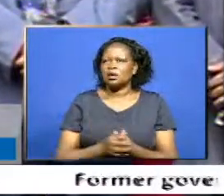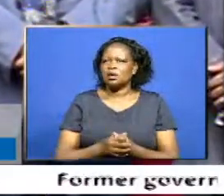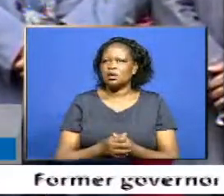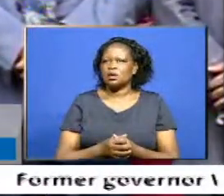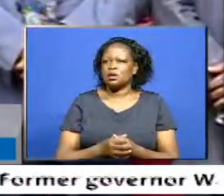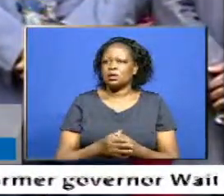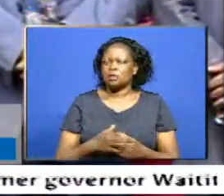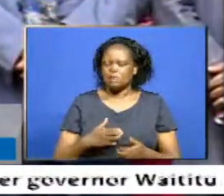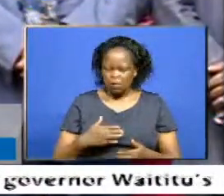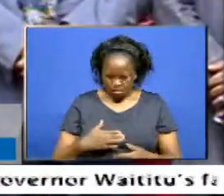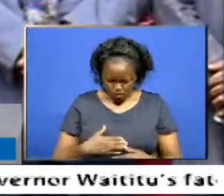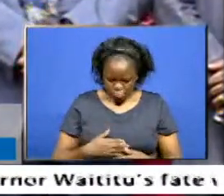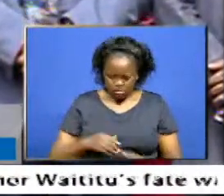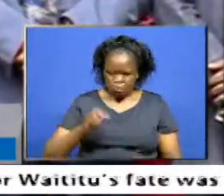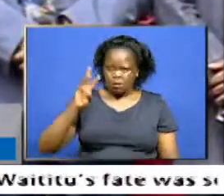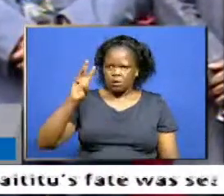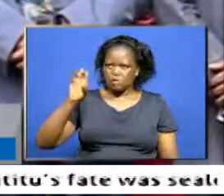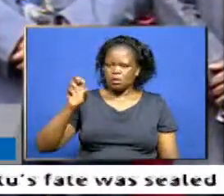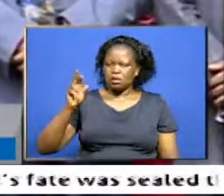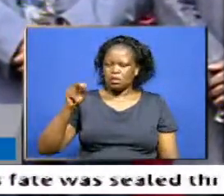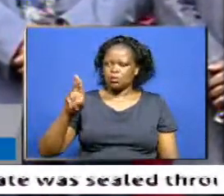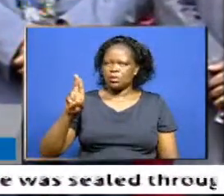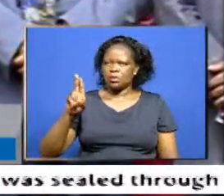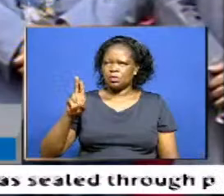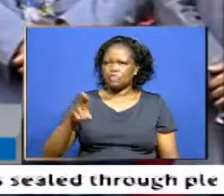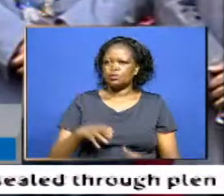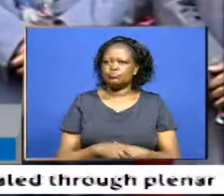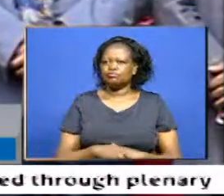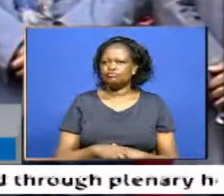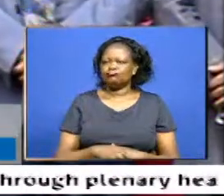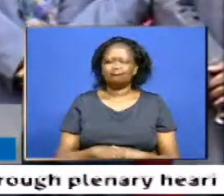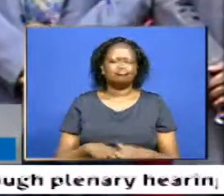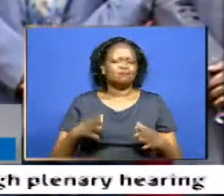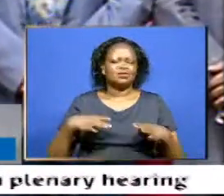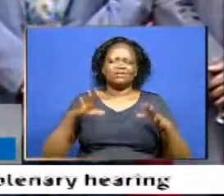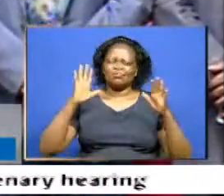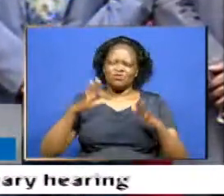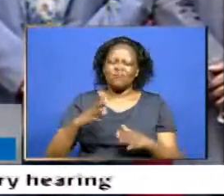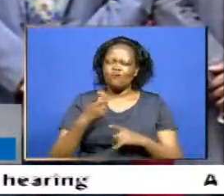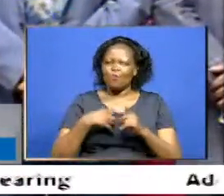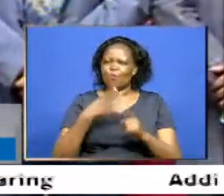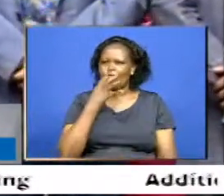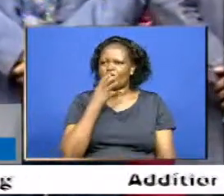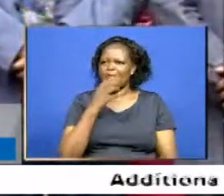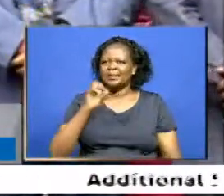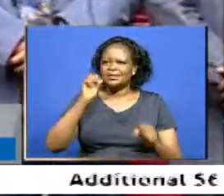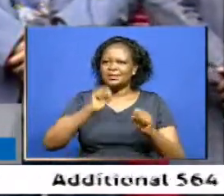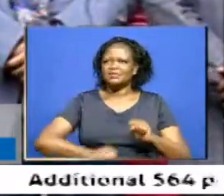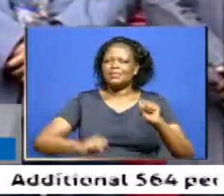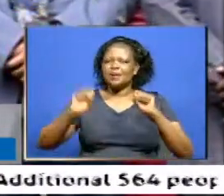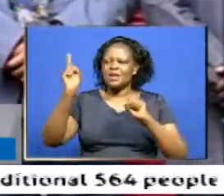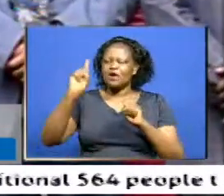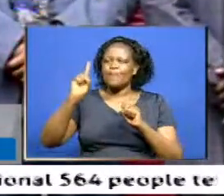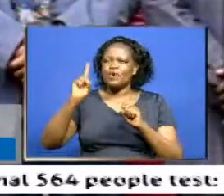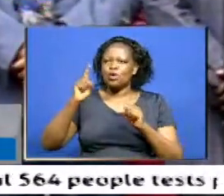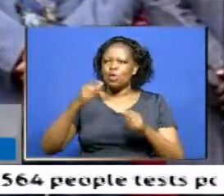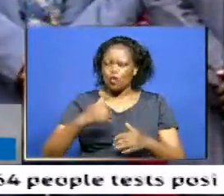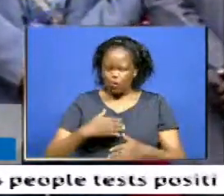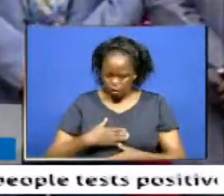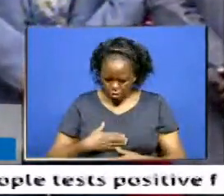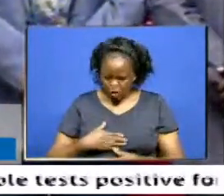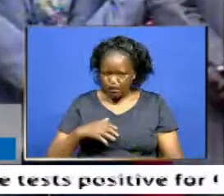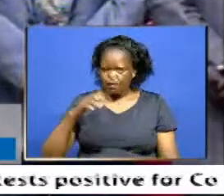Mheshimiwa Weru. Tuko hapa na mtu wa nguvu wa ODM, chairman wa Nairobi ODM, Honorable